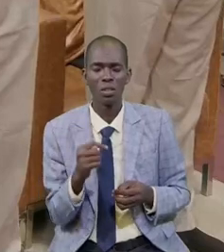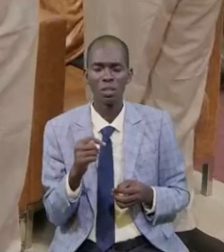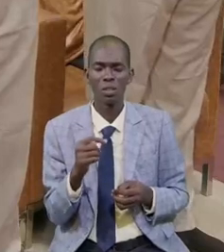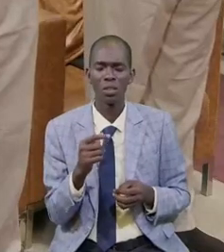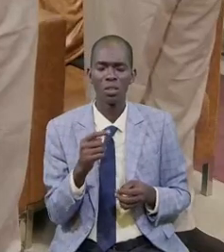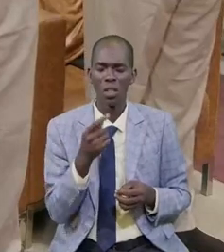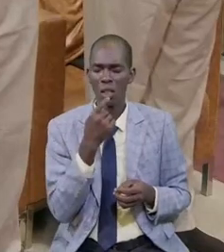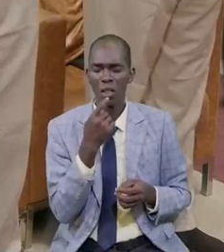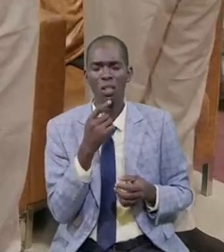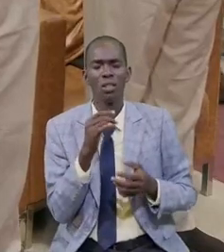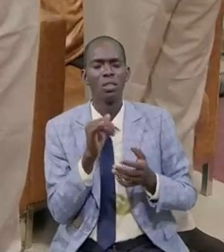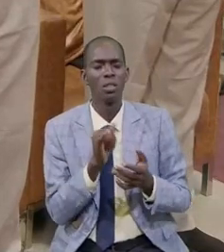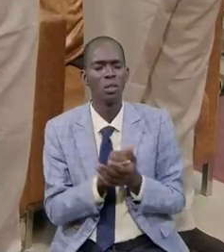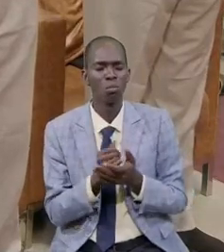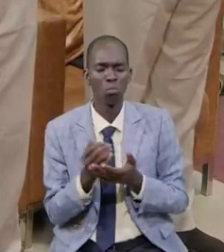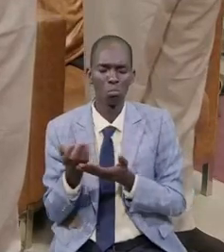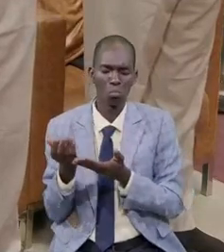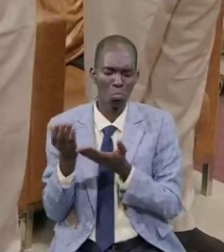entre les mains de Satan,